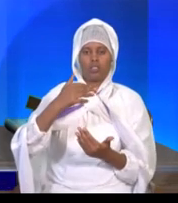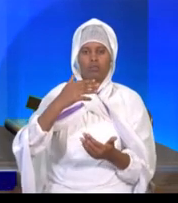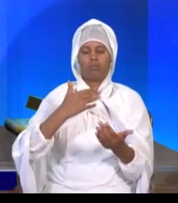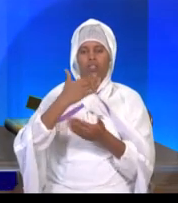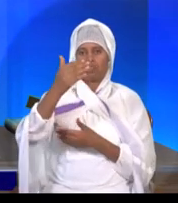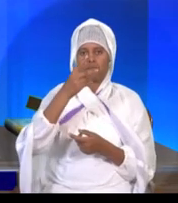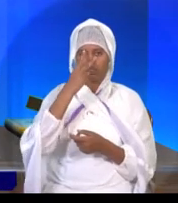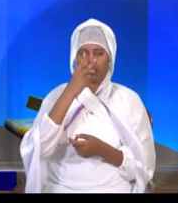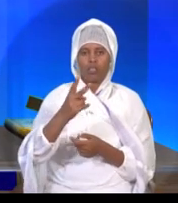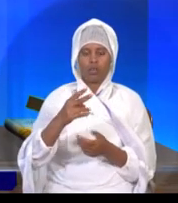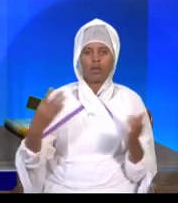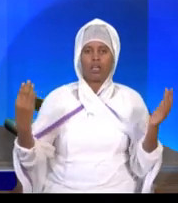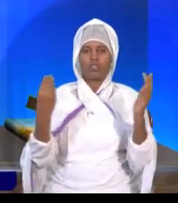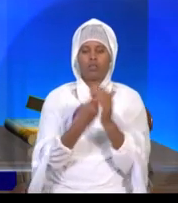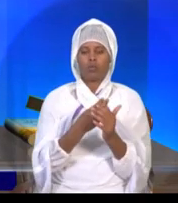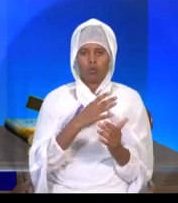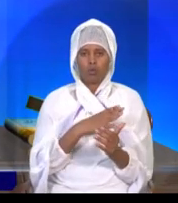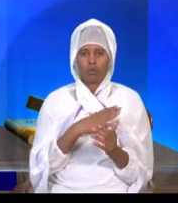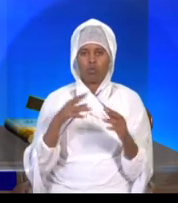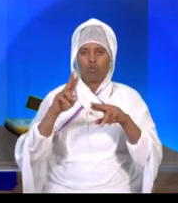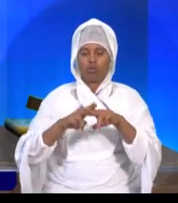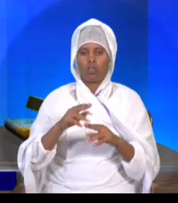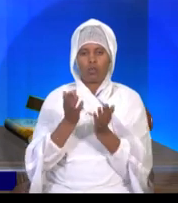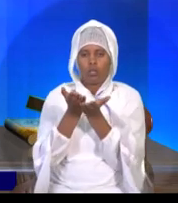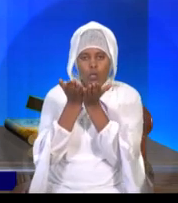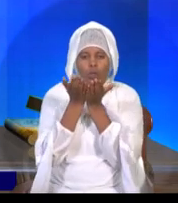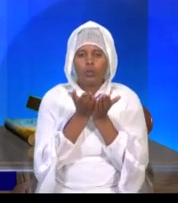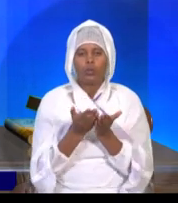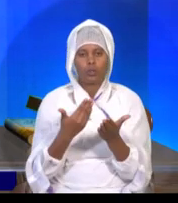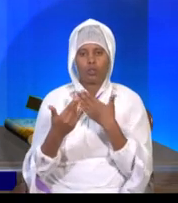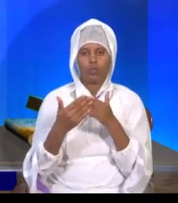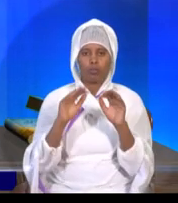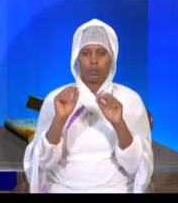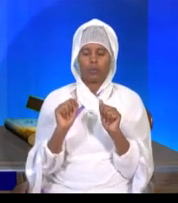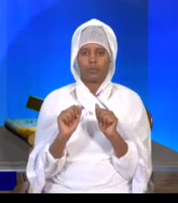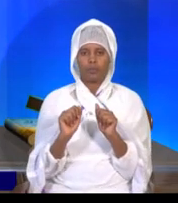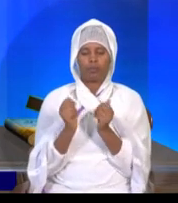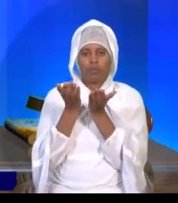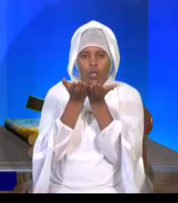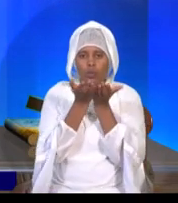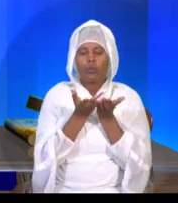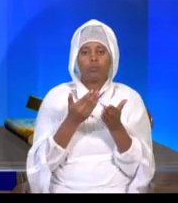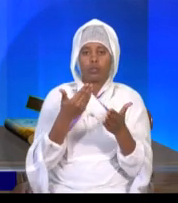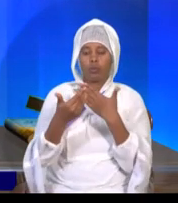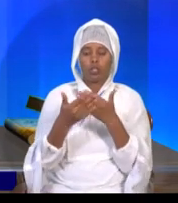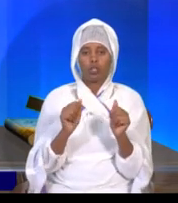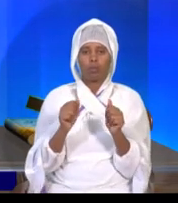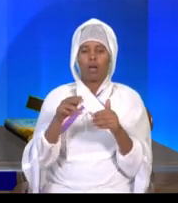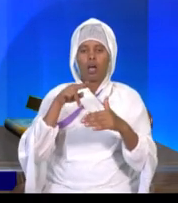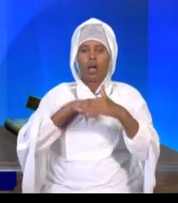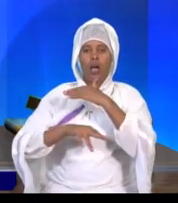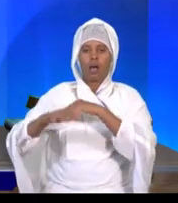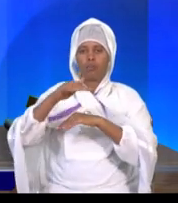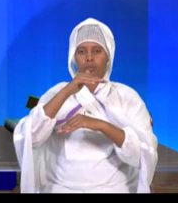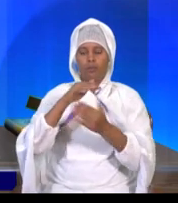ዕፁም መንደቕ ምስ ኣተወ ጎይታ ተኣኪቦም ከለዉ ኡፍ በለሎም ይብል ኡፍ በለሎም እሞ